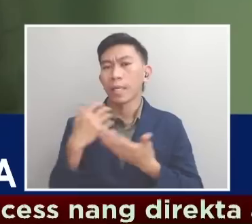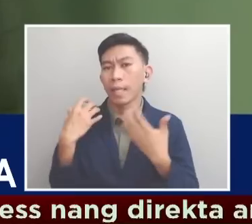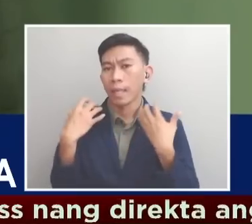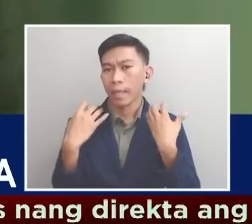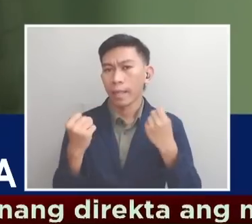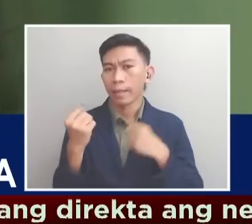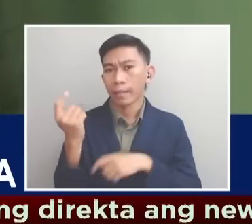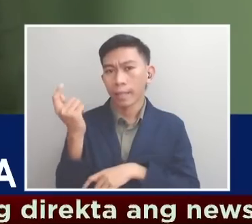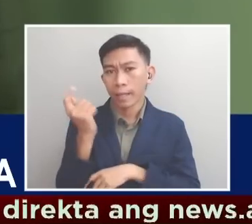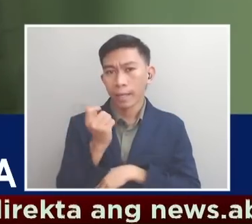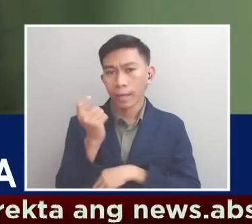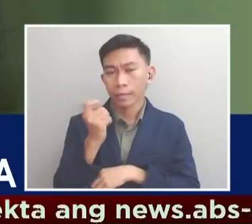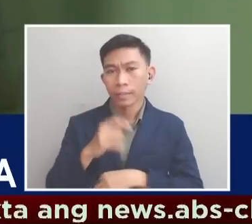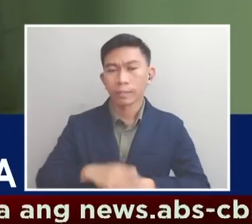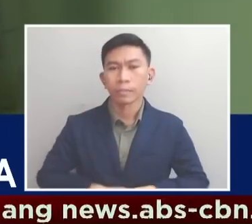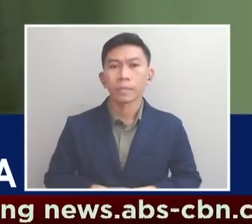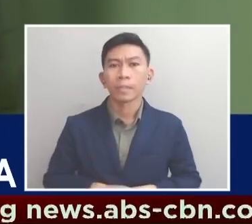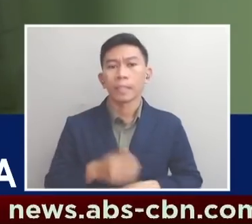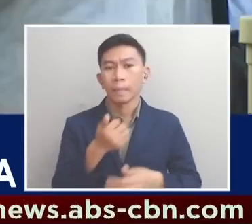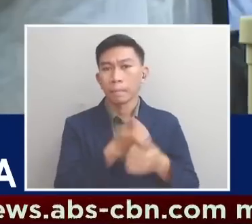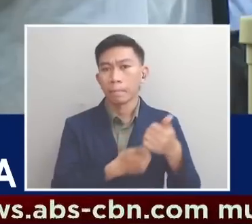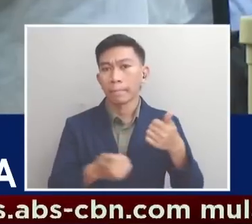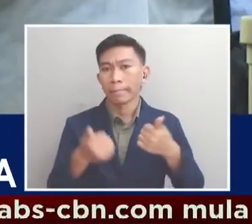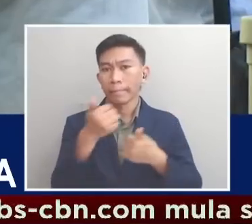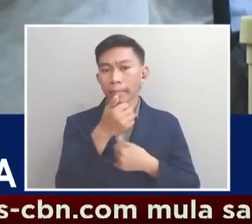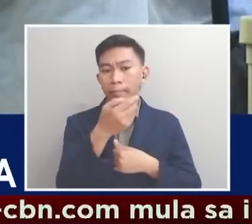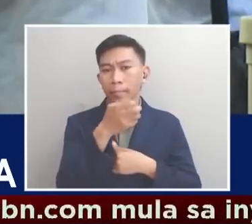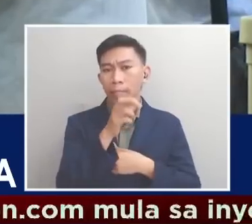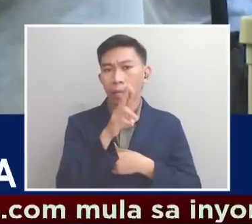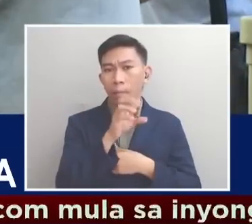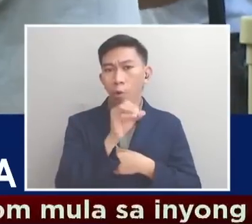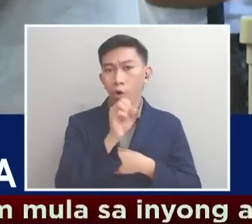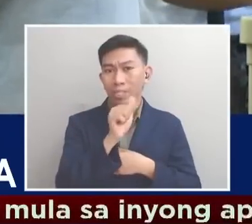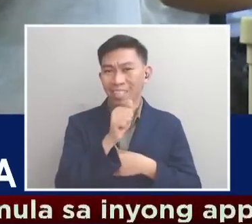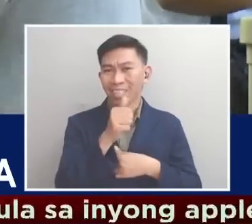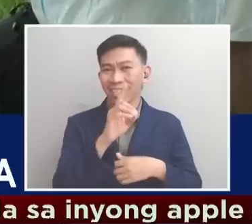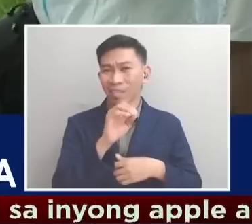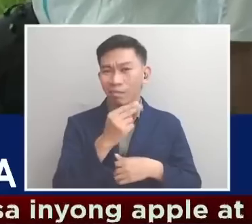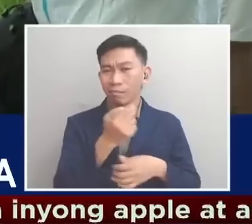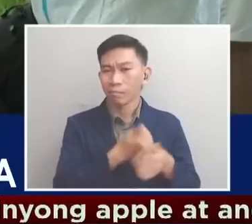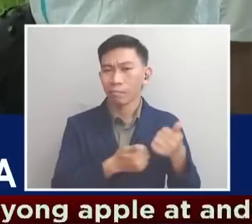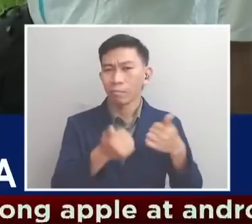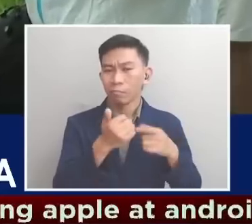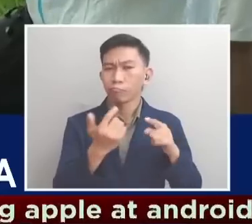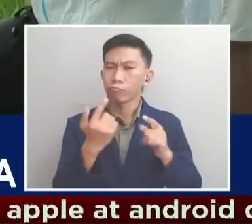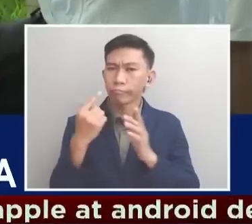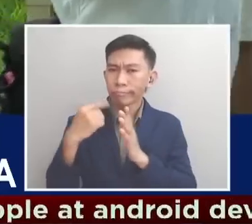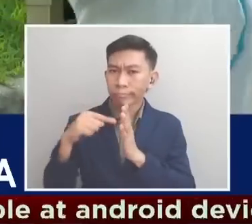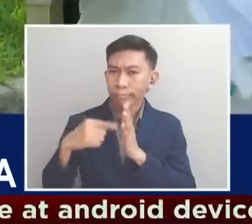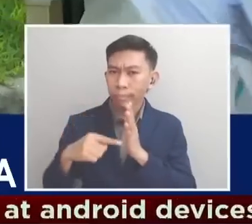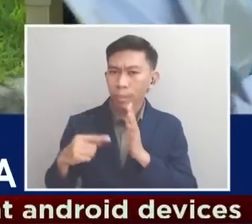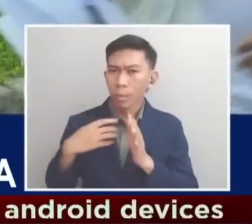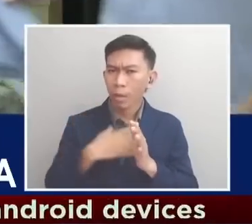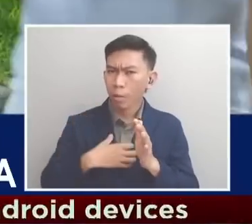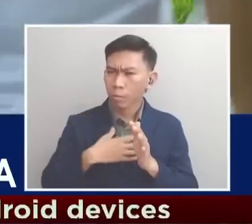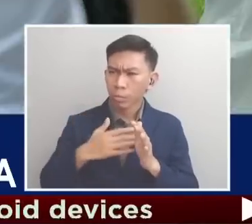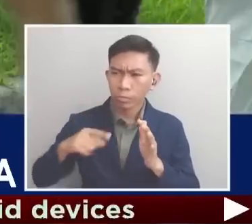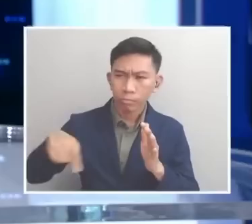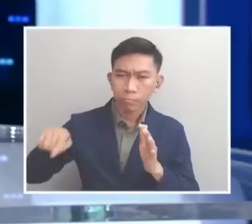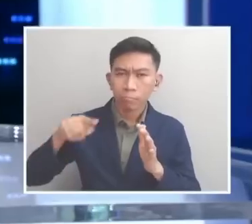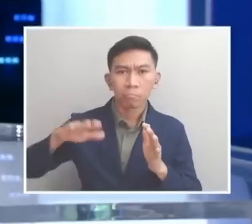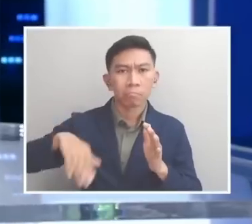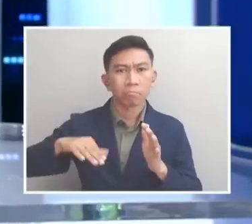na sisiyasatin ng mga reklamo kaugnay sa hindi pa nababayarang mga allowances.